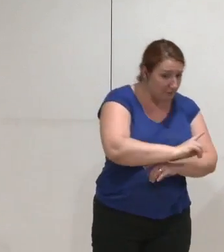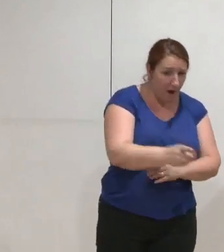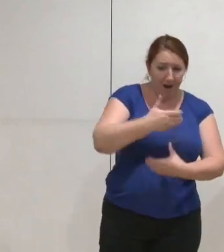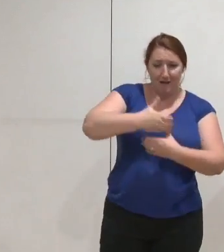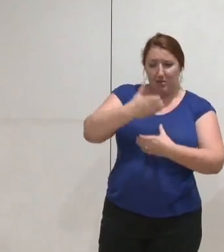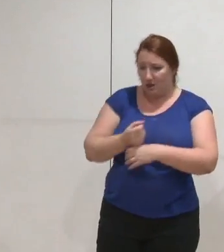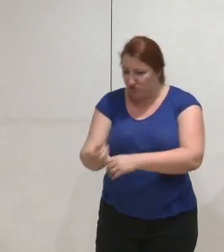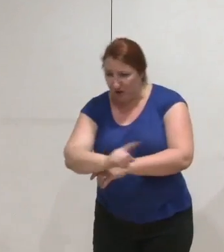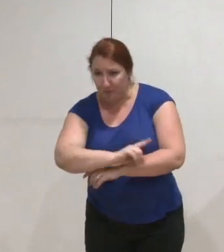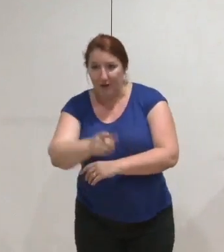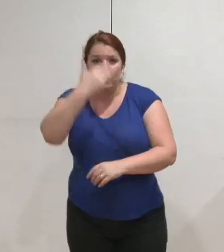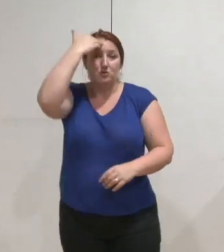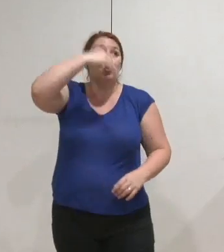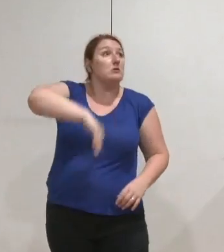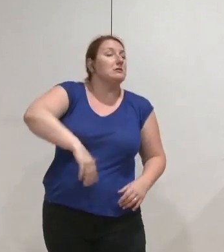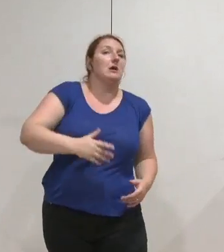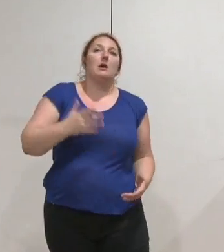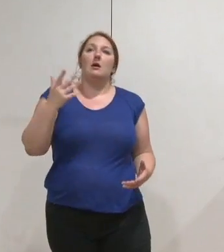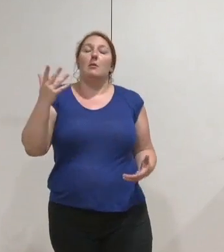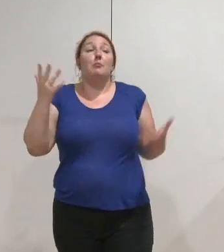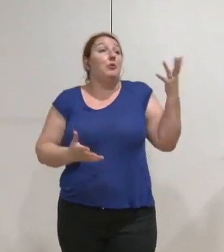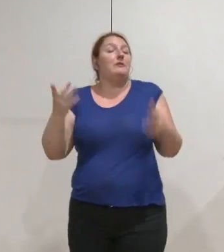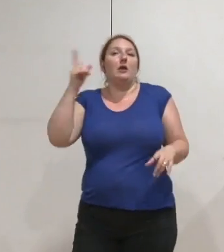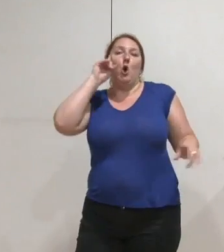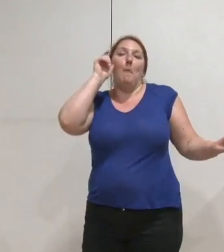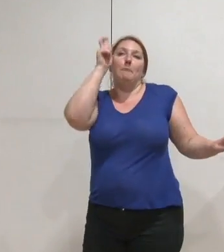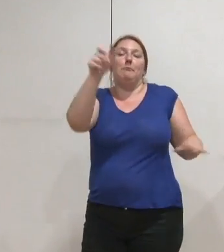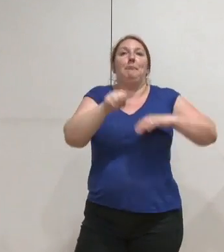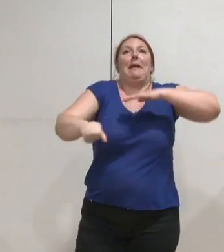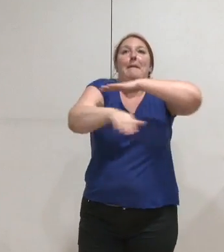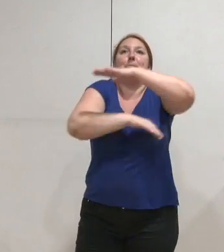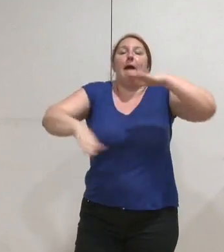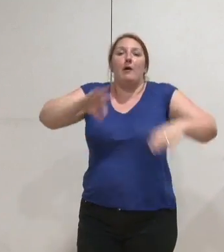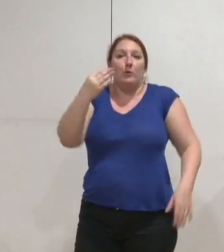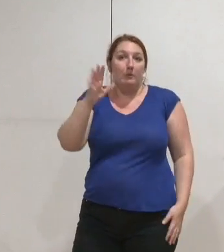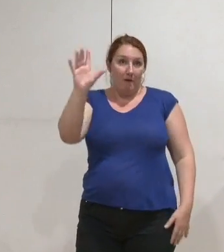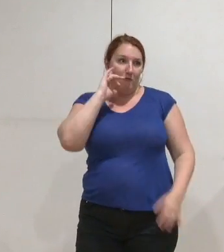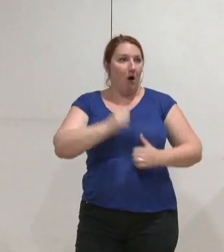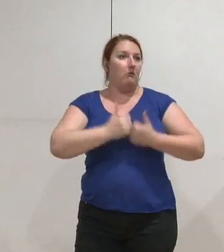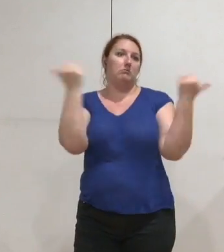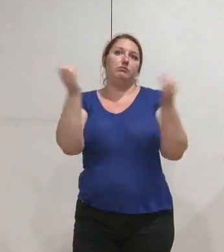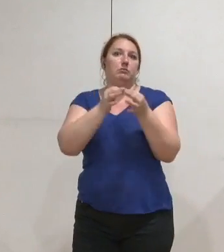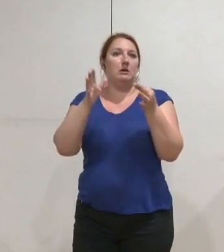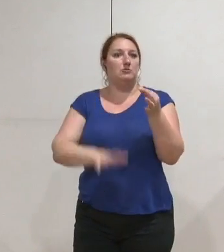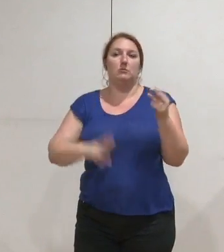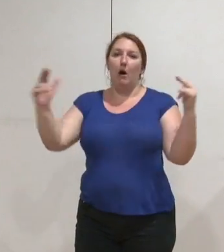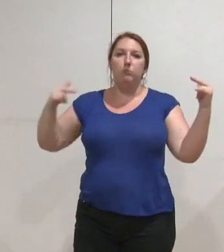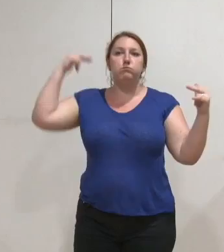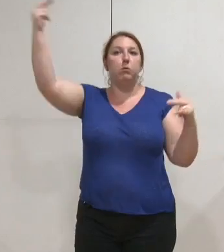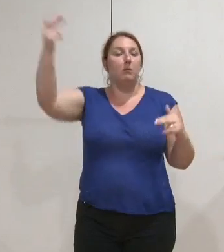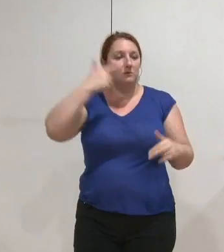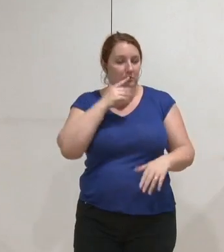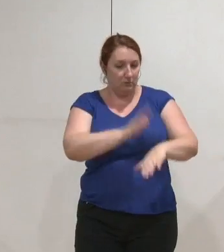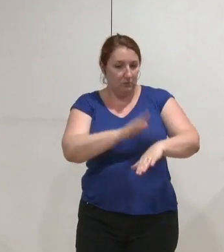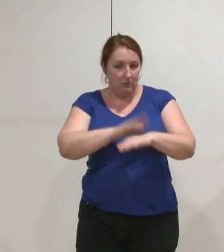canettes je sais que ça paraît un petit peu primaire comme raisonnement mais voyez la différence donc moi je vous suggère pour la prochaine fois